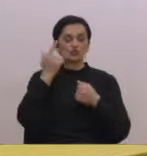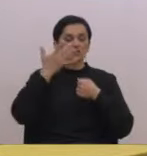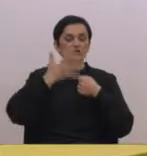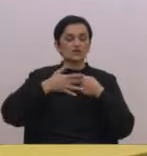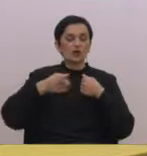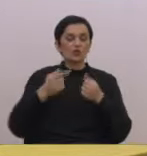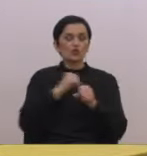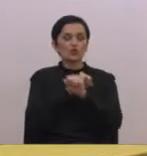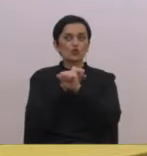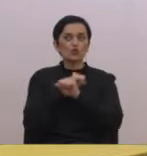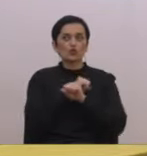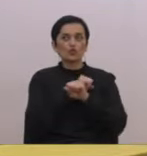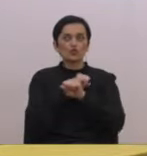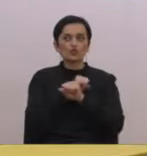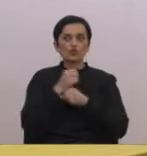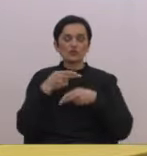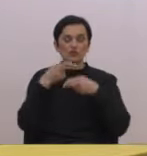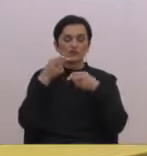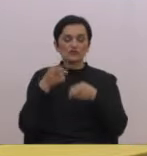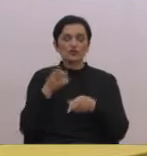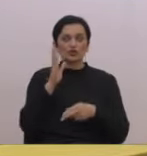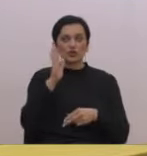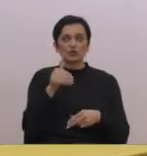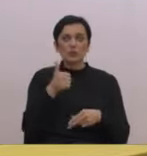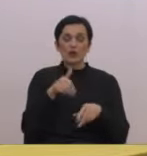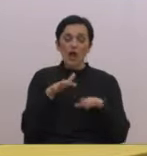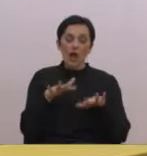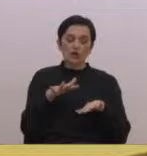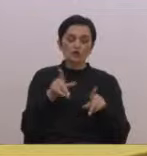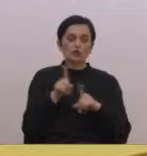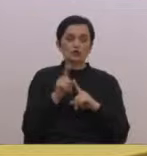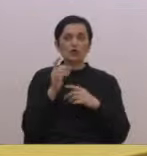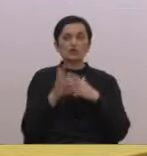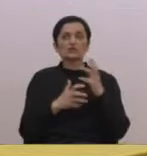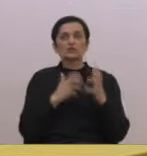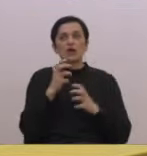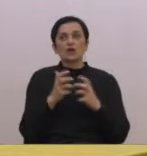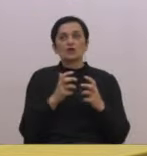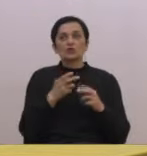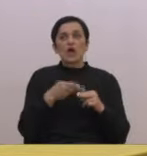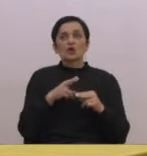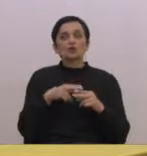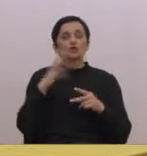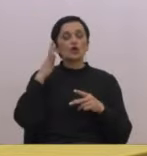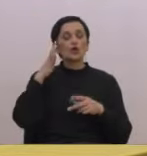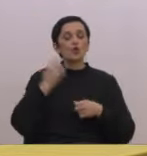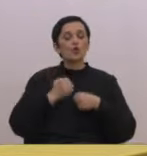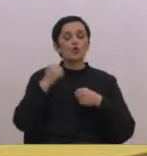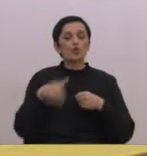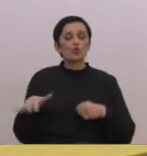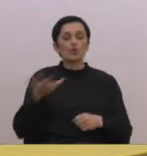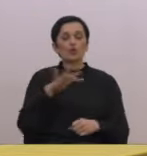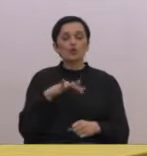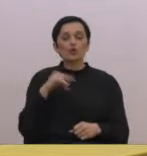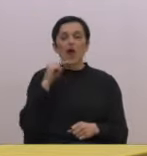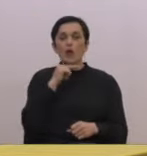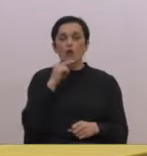curorț, vizitor, este se sikneba, rogor, sad, globri, vise sa, tașori, soda, ezguri, se economic, este sikneba,